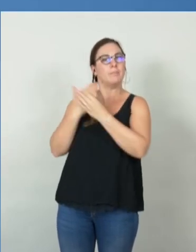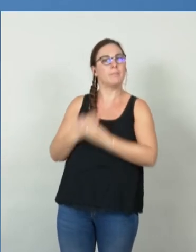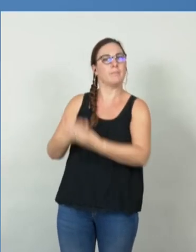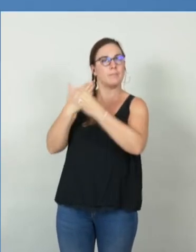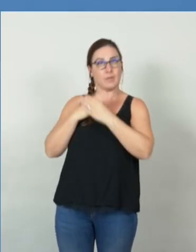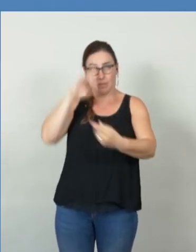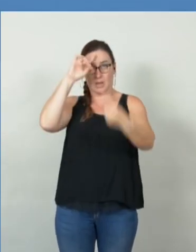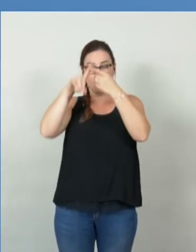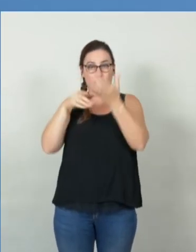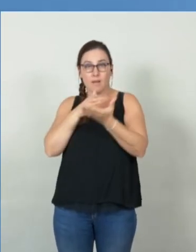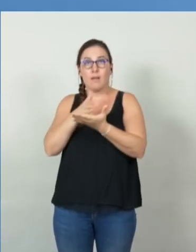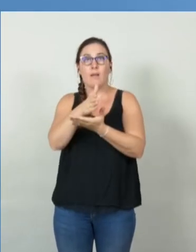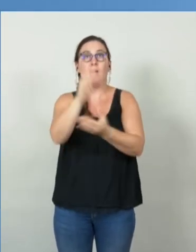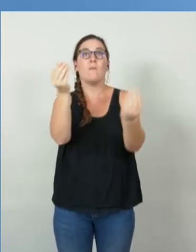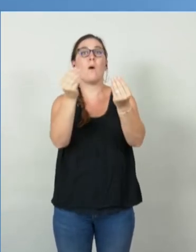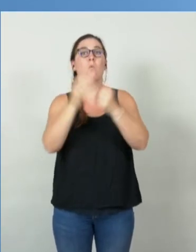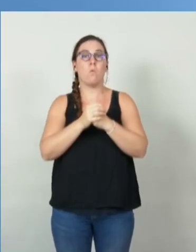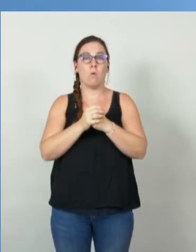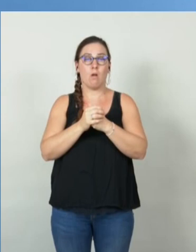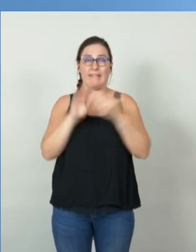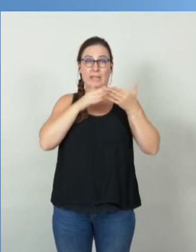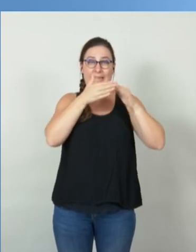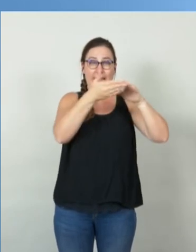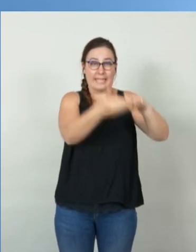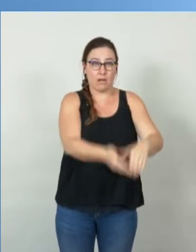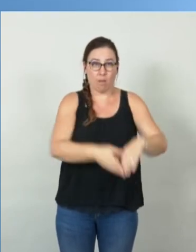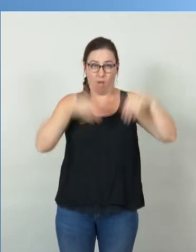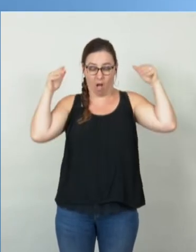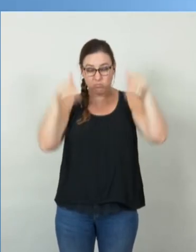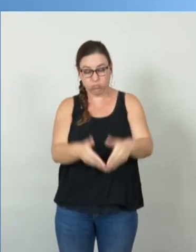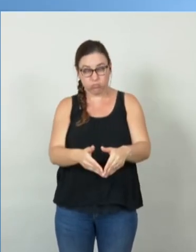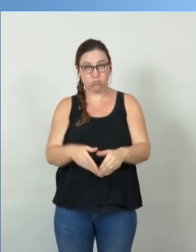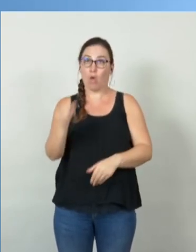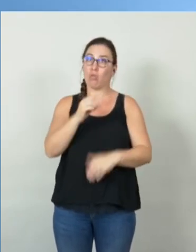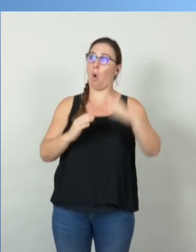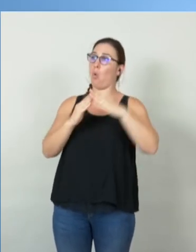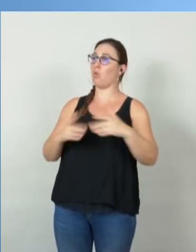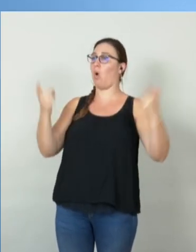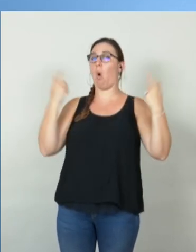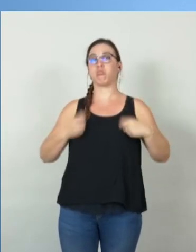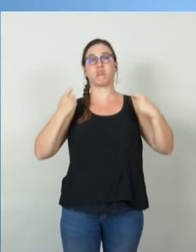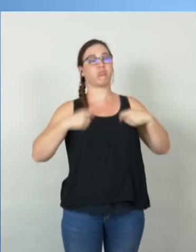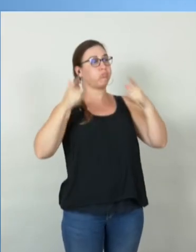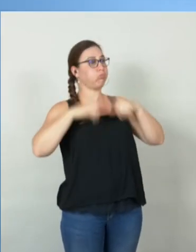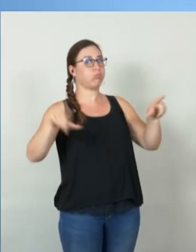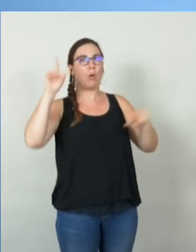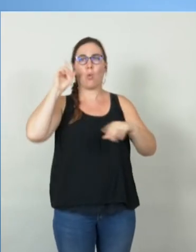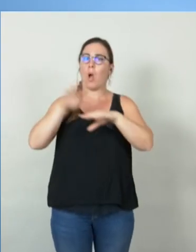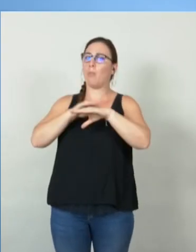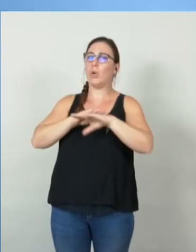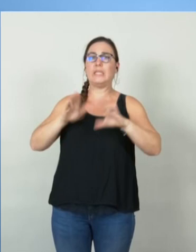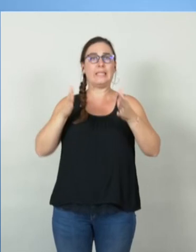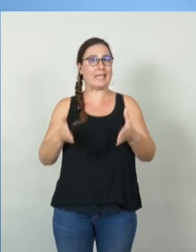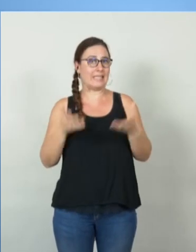quelle direction c'est le Titanic financier non je pense que c'est open bar sur les comptes car politiquement la posture qui est prise